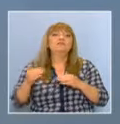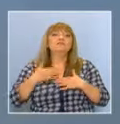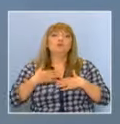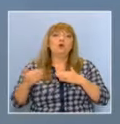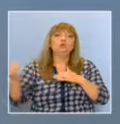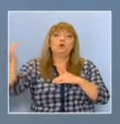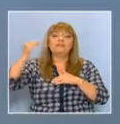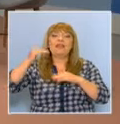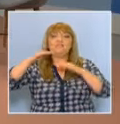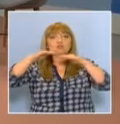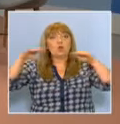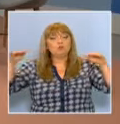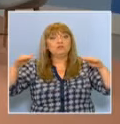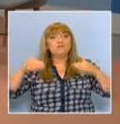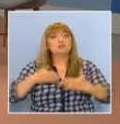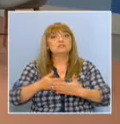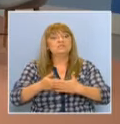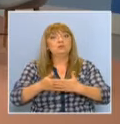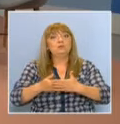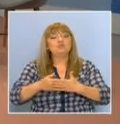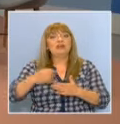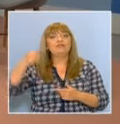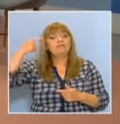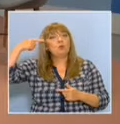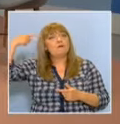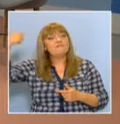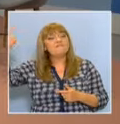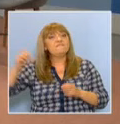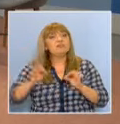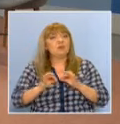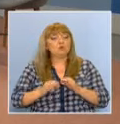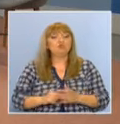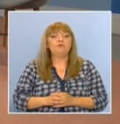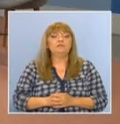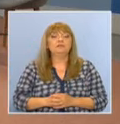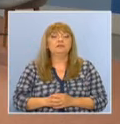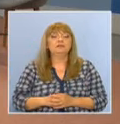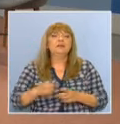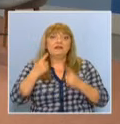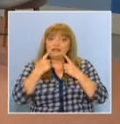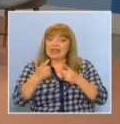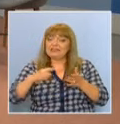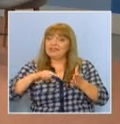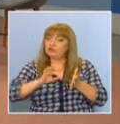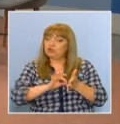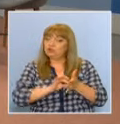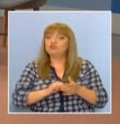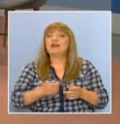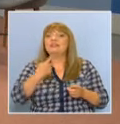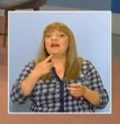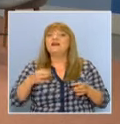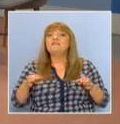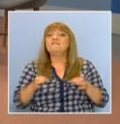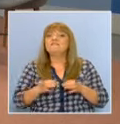са опирали до философията. И си това трябва да провокира от гледна точка на философията и на математиката,